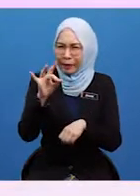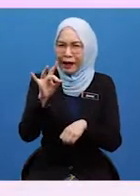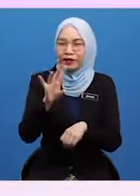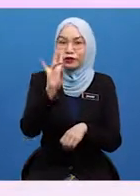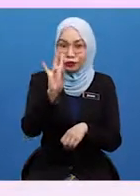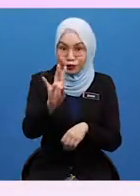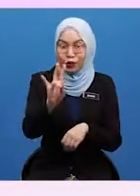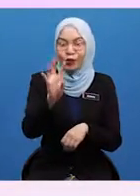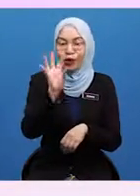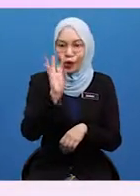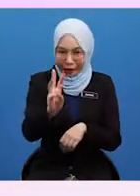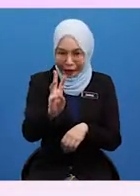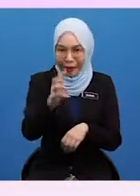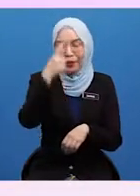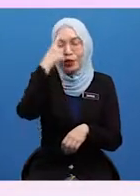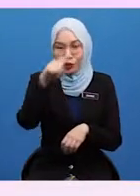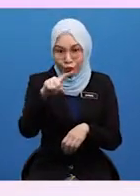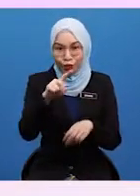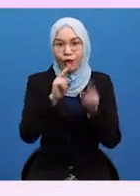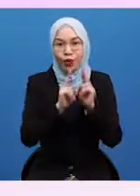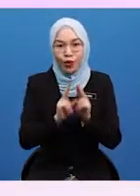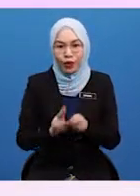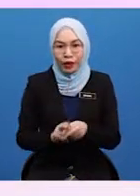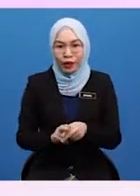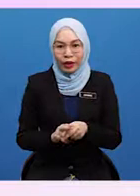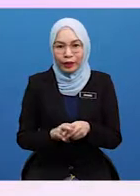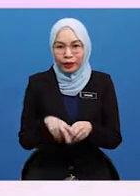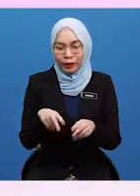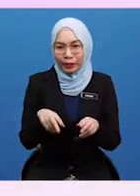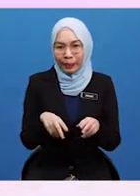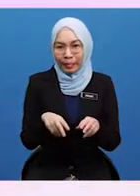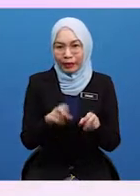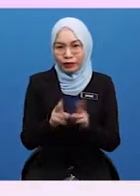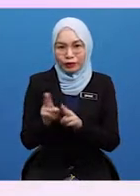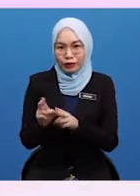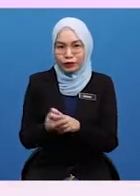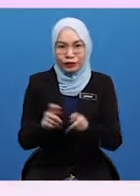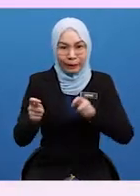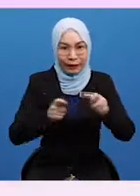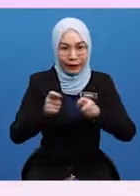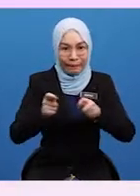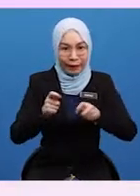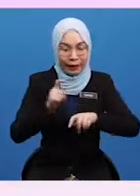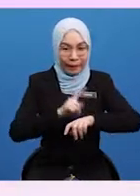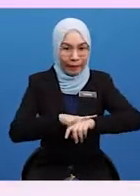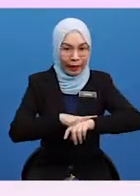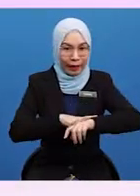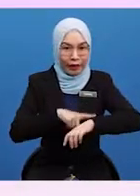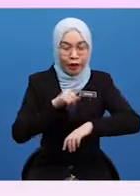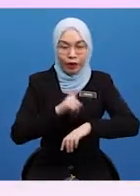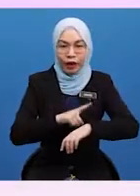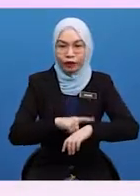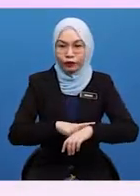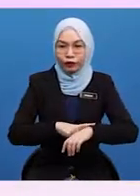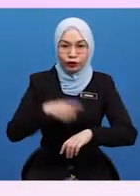untuk urusan pentadbiran di Tanah Melayu semasa era penjajahan suatu